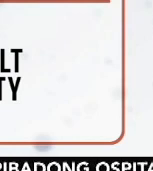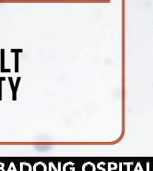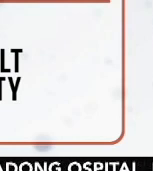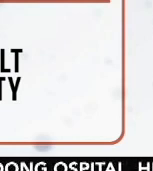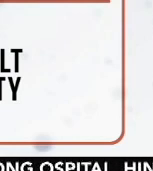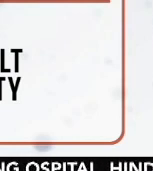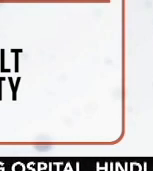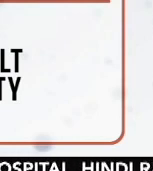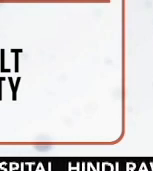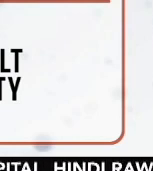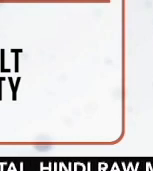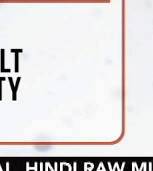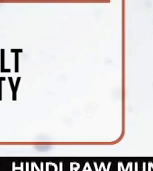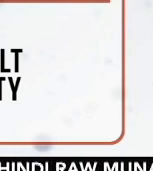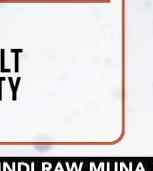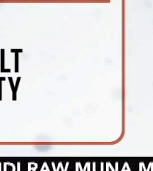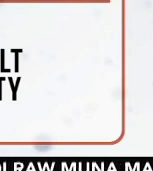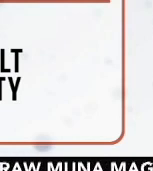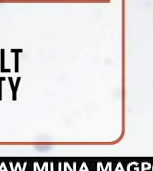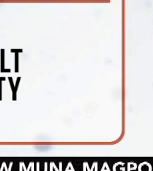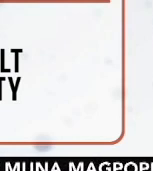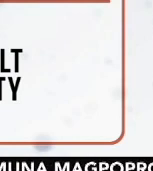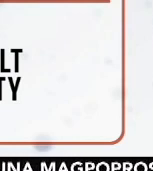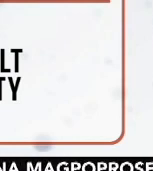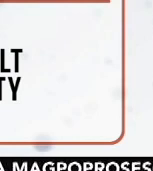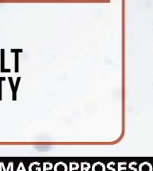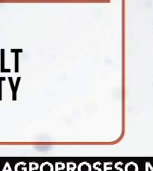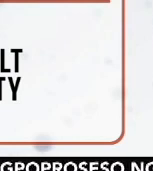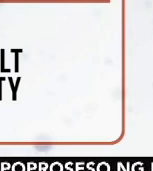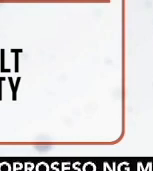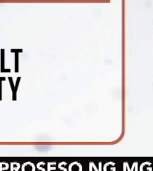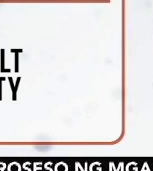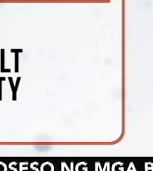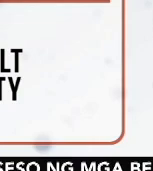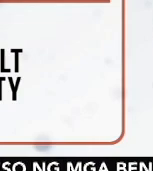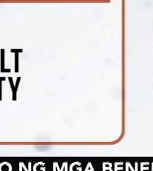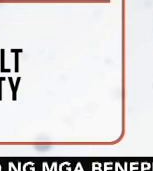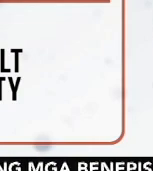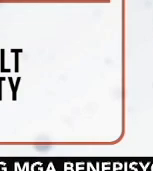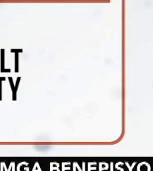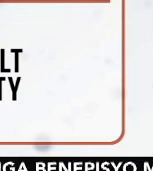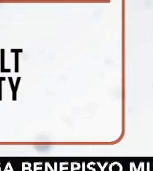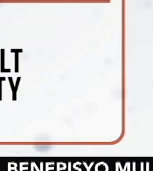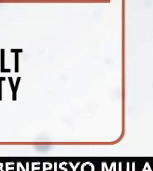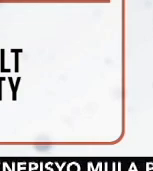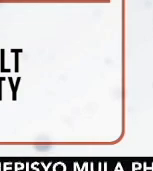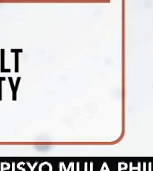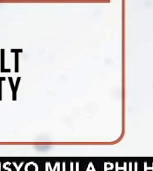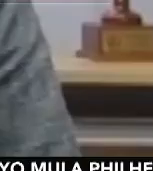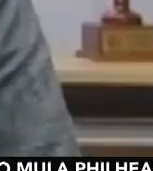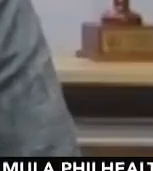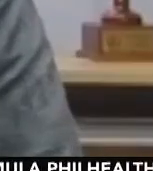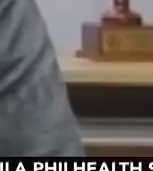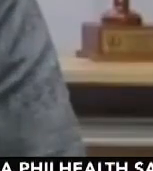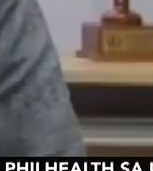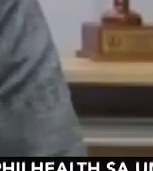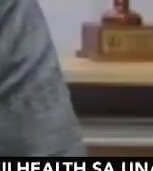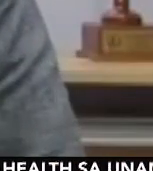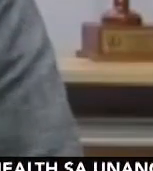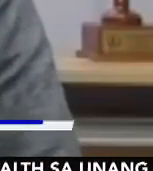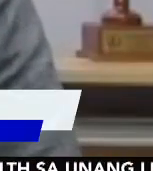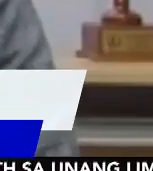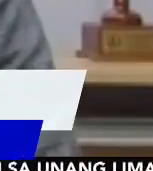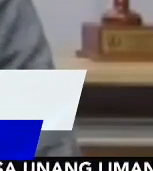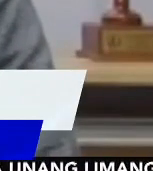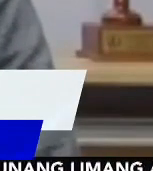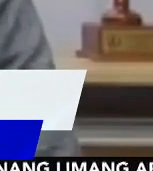sample. Lumabas ang positive result noong December 15. Noong araw ding yun, inilipat siya sa isolation facility. On the 10th day,